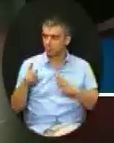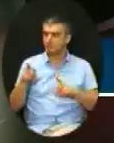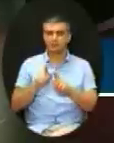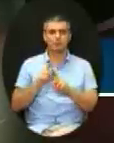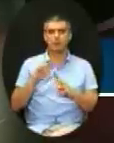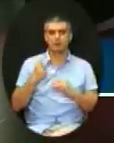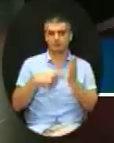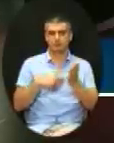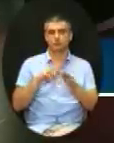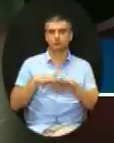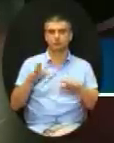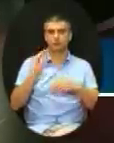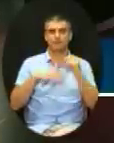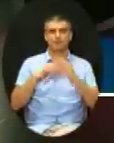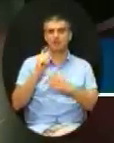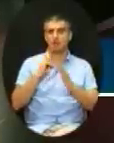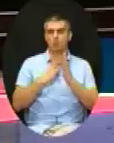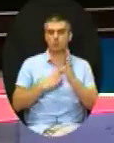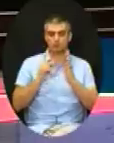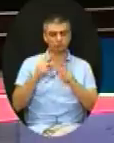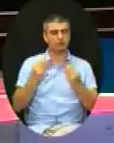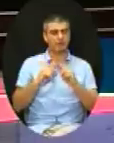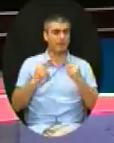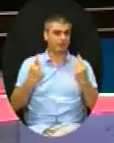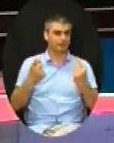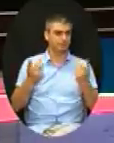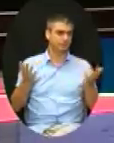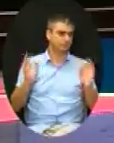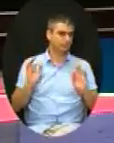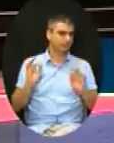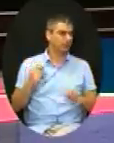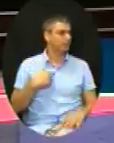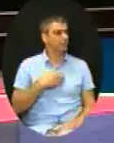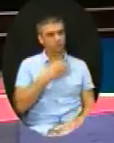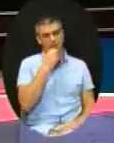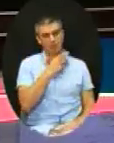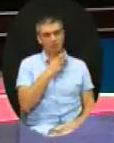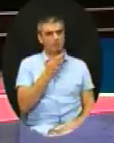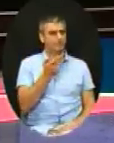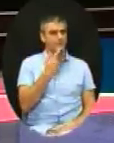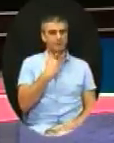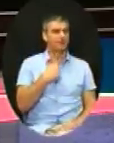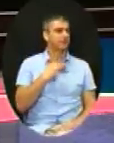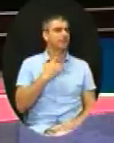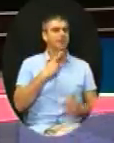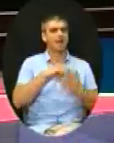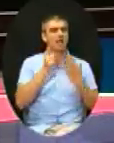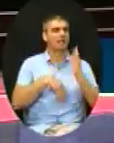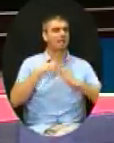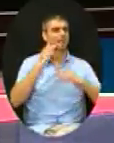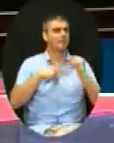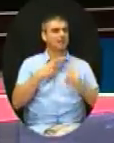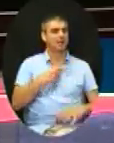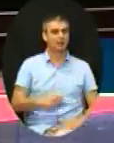איך זה בא לידי ביטוי בשטח של הבנייה הלא חוקית. כן. יש גם דברים אחרים שהם בסדר גמור. עכשיו אני אשאל אותך, קודם כל תגיד לי, מה ההיקף של הבנייה